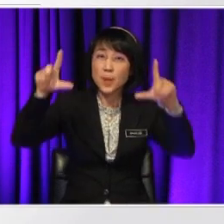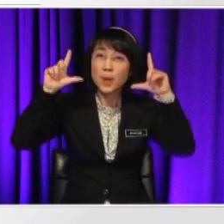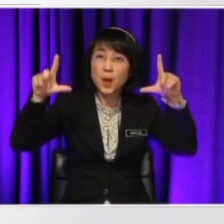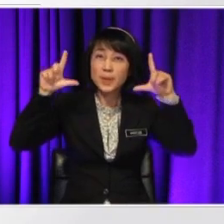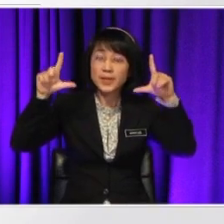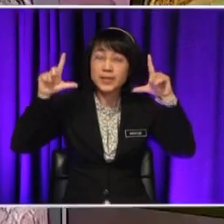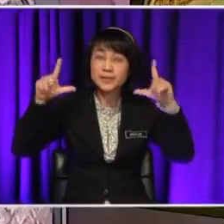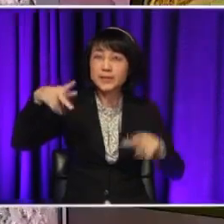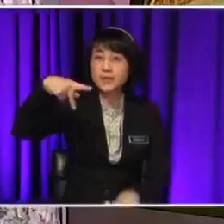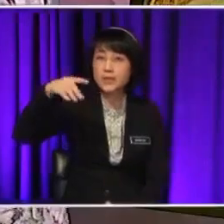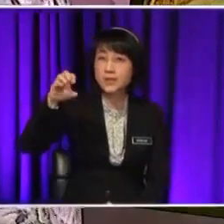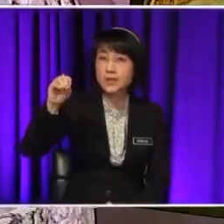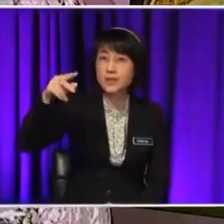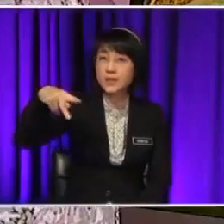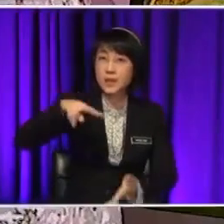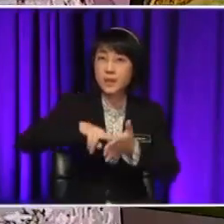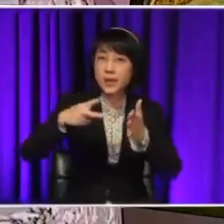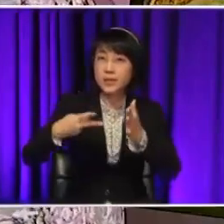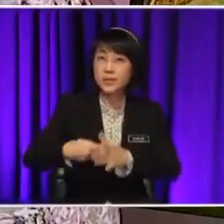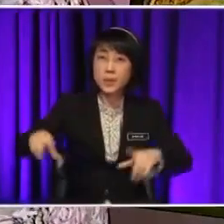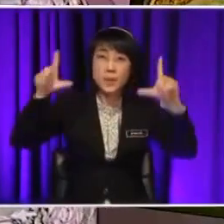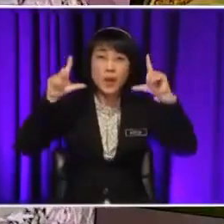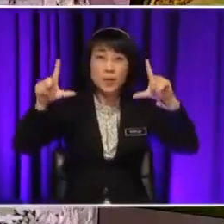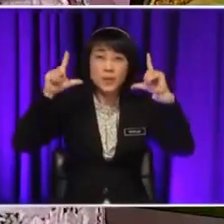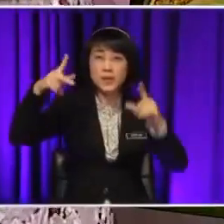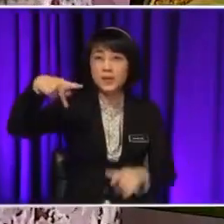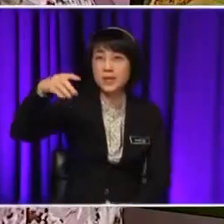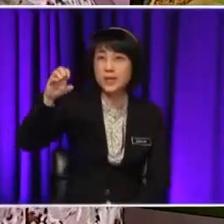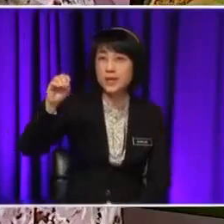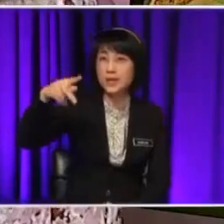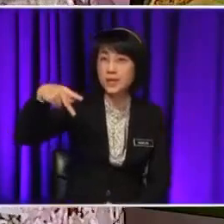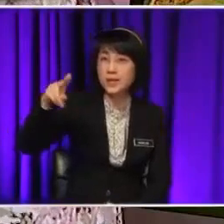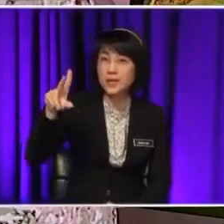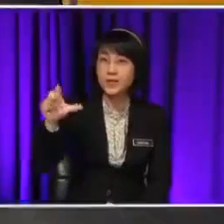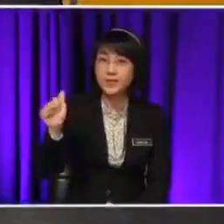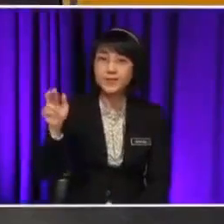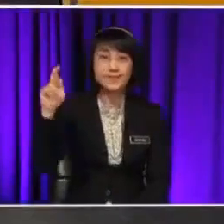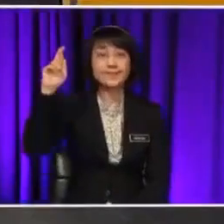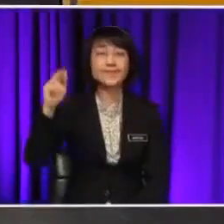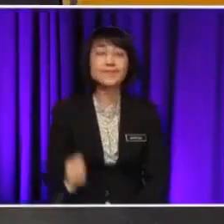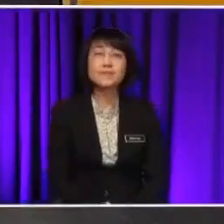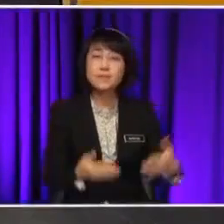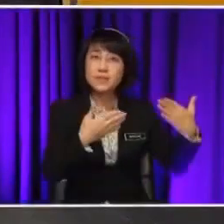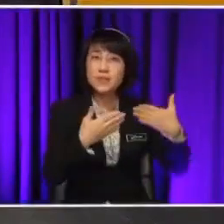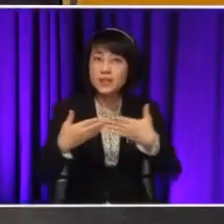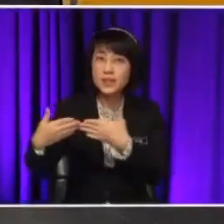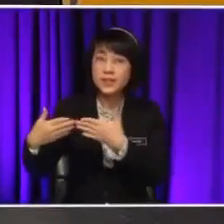pop ni adalah popular. Okey, betul ke tak? Betul. Betul. Hebat. Okey. Teruskan lagi.